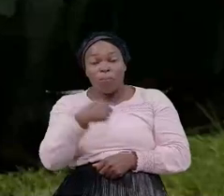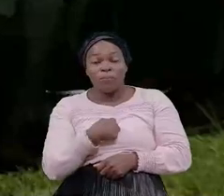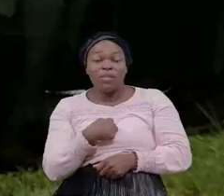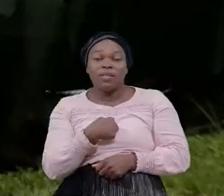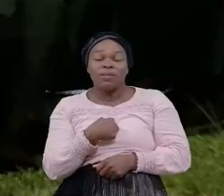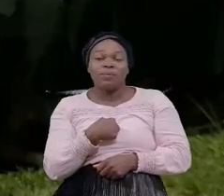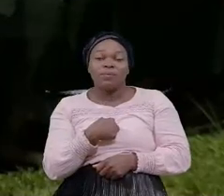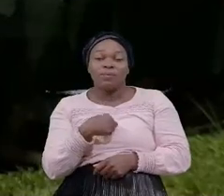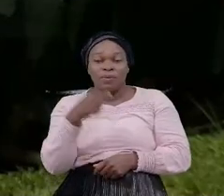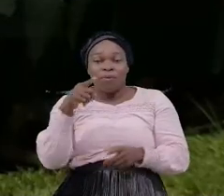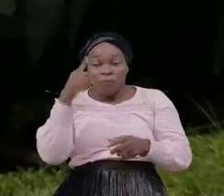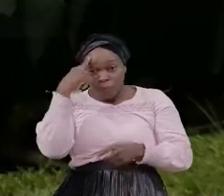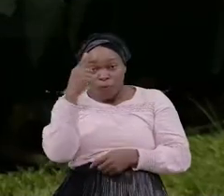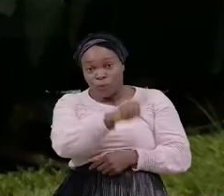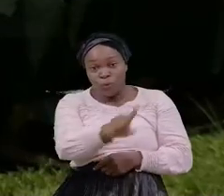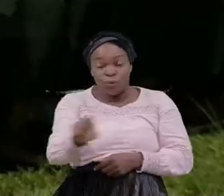Je dis c'est pour moi.